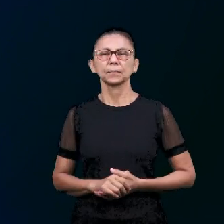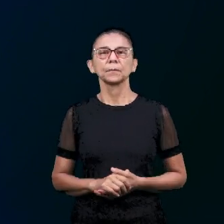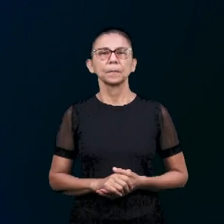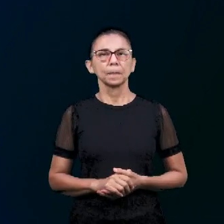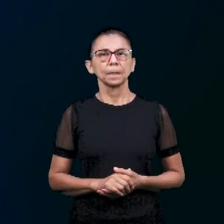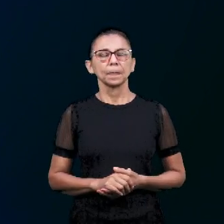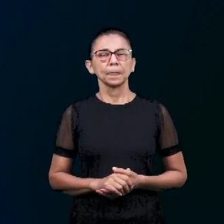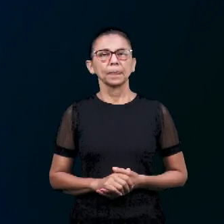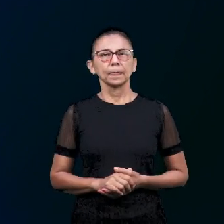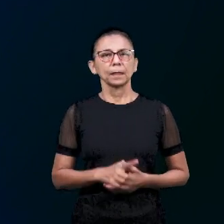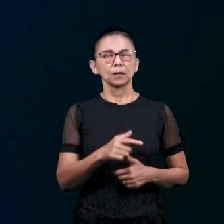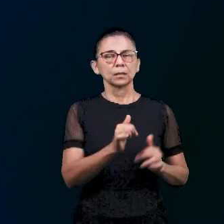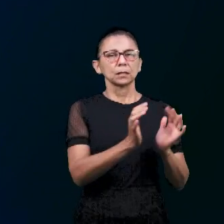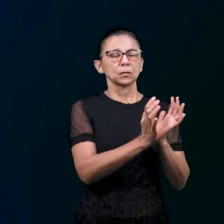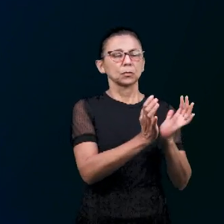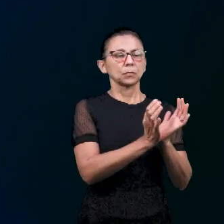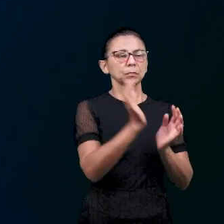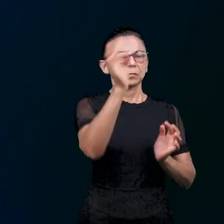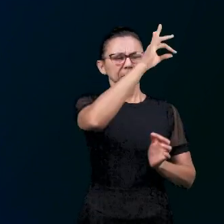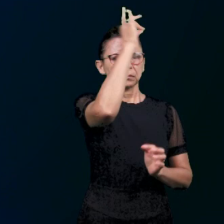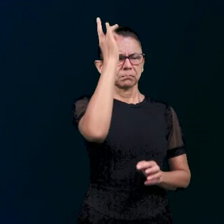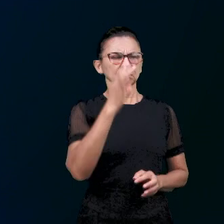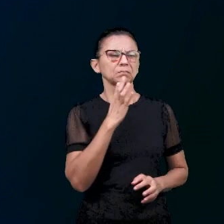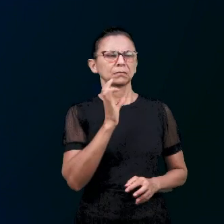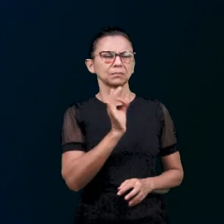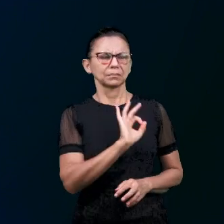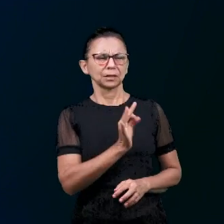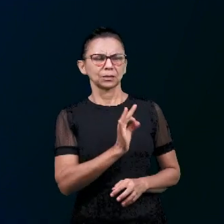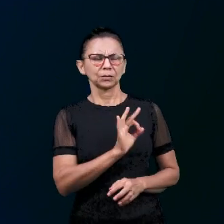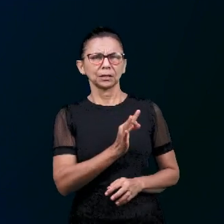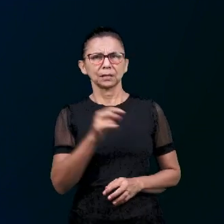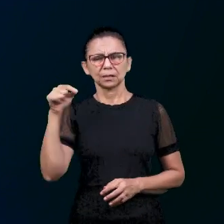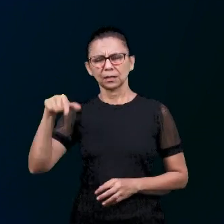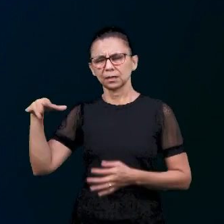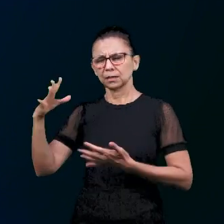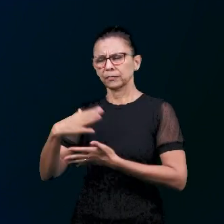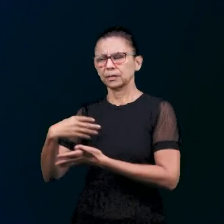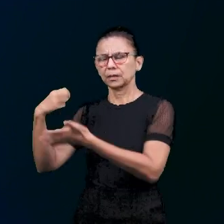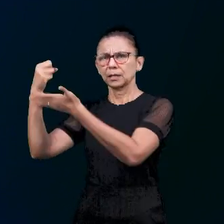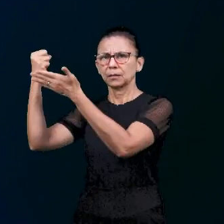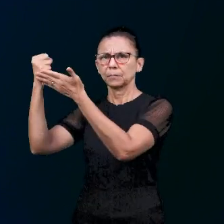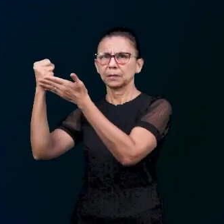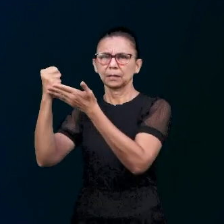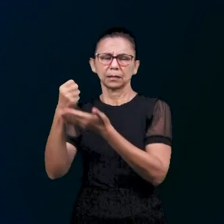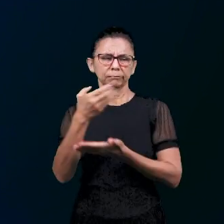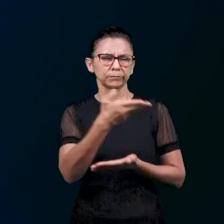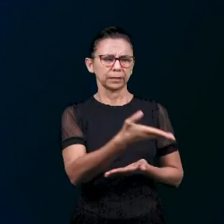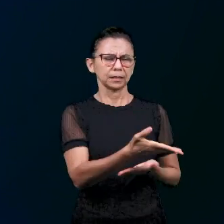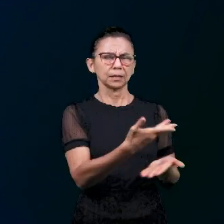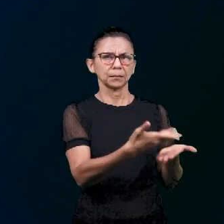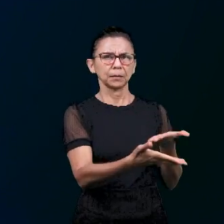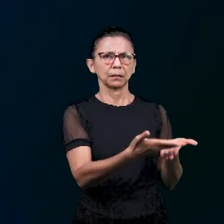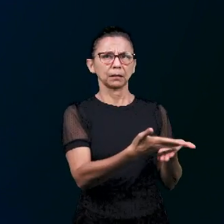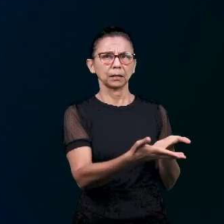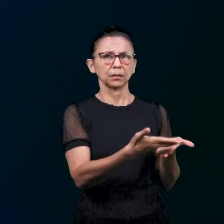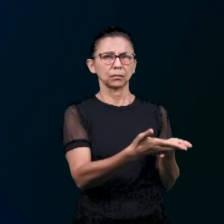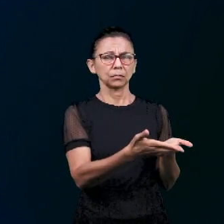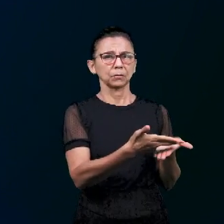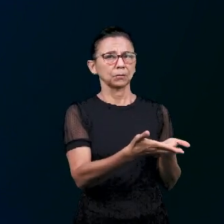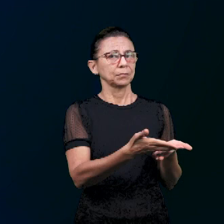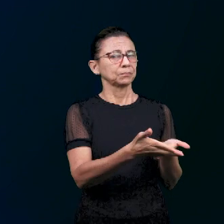Saint-Esprit aussi montera avec l'Église fidèle et la porte de la grâce s'est affermée. Donc, il n'y aura pas une